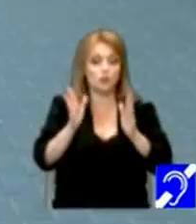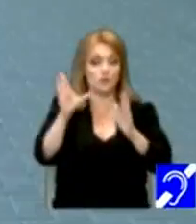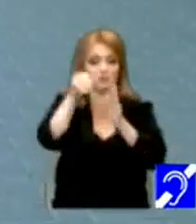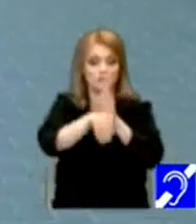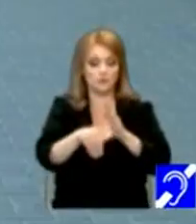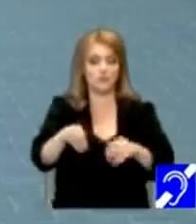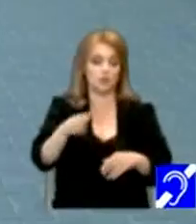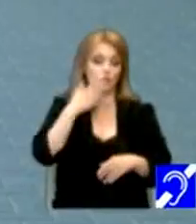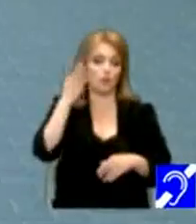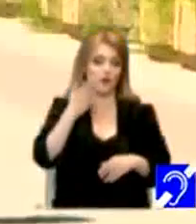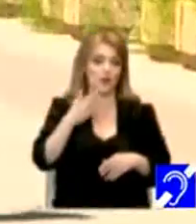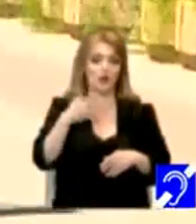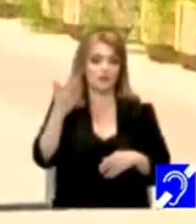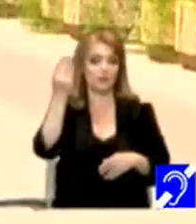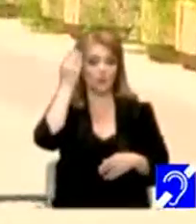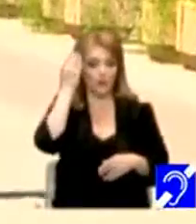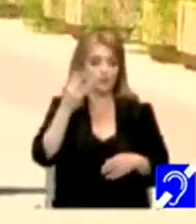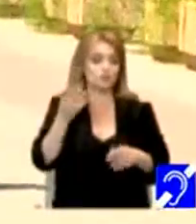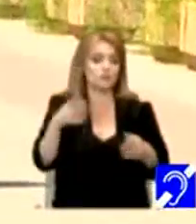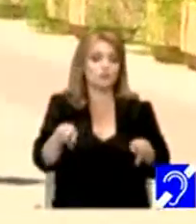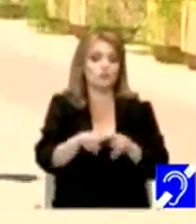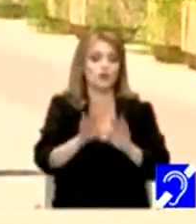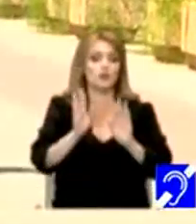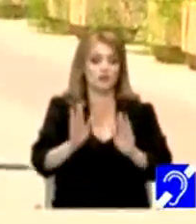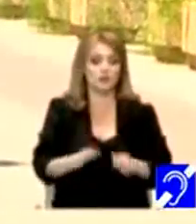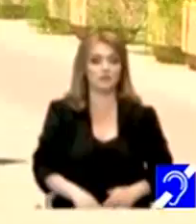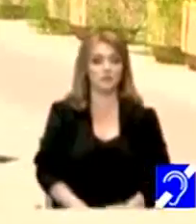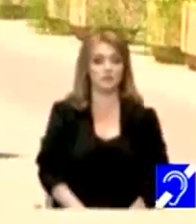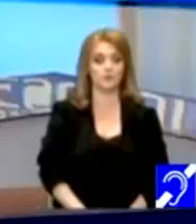asigura securitate și prosperitate cetățenilor basarabeni.